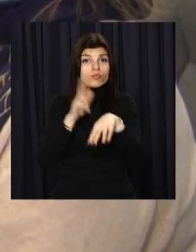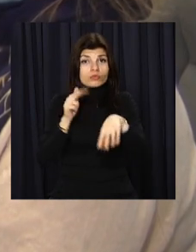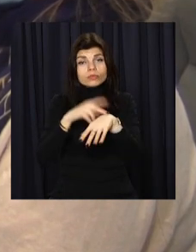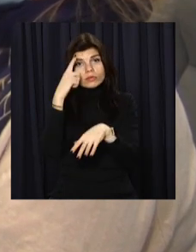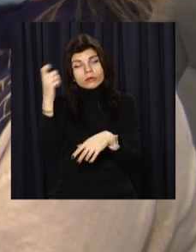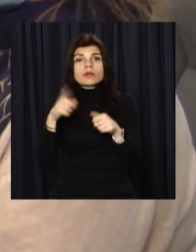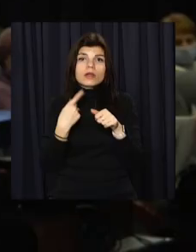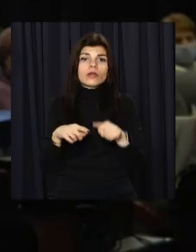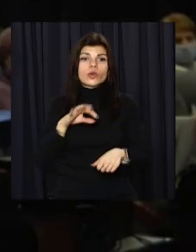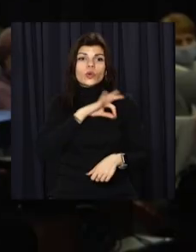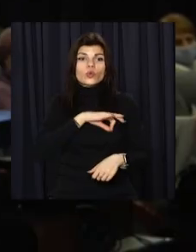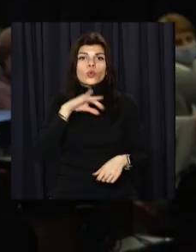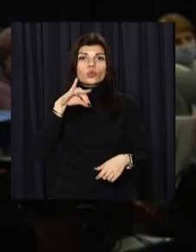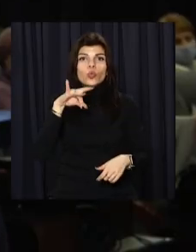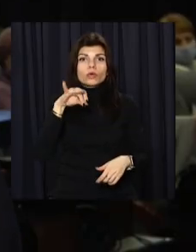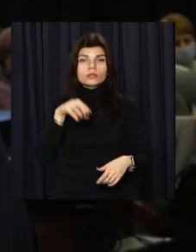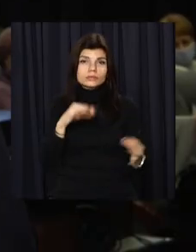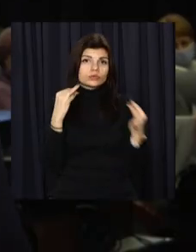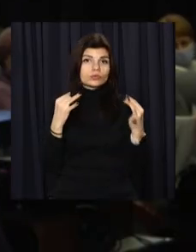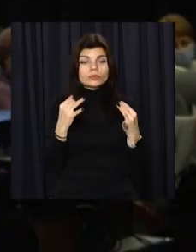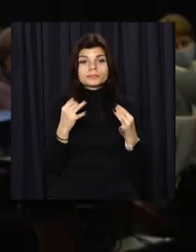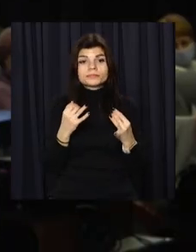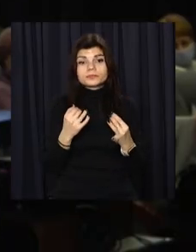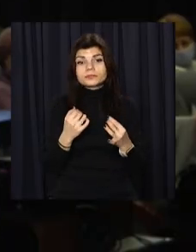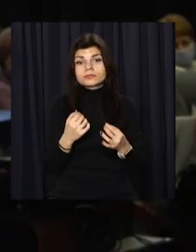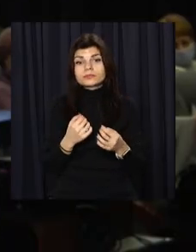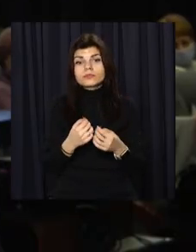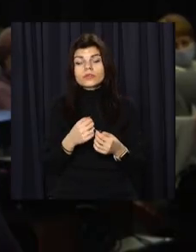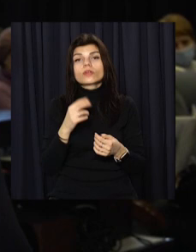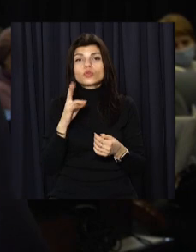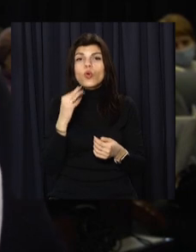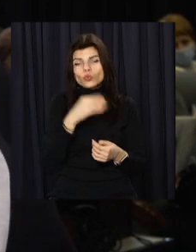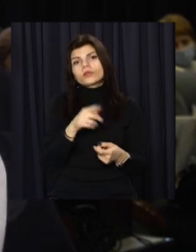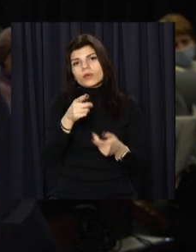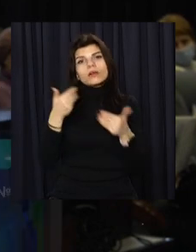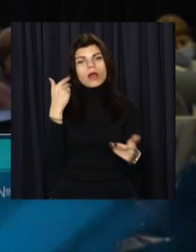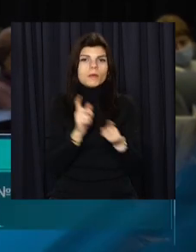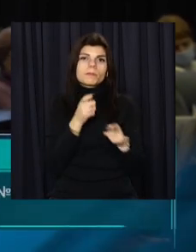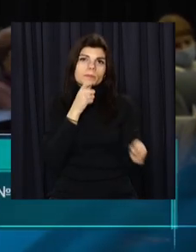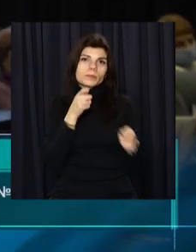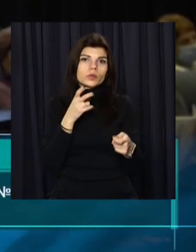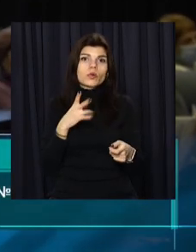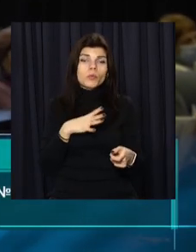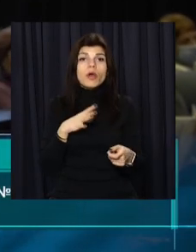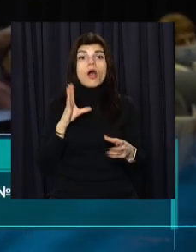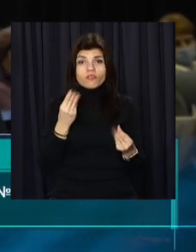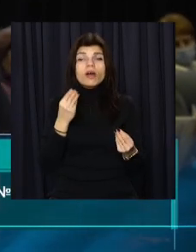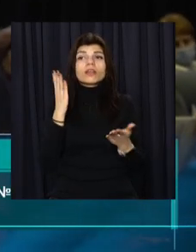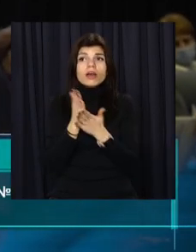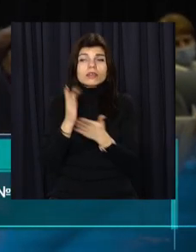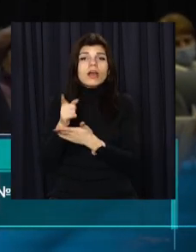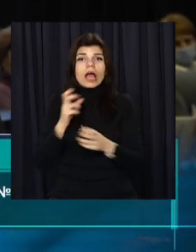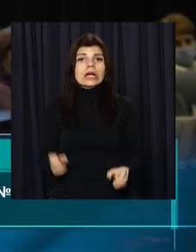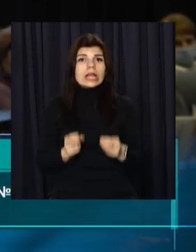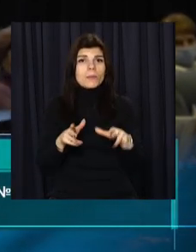складена, правильно додані до неї докази, в такому випадку це забезпечить просто відкриття кримінальної справи. І от уже, якщо ми кажемо